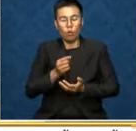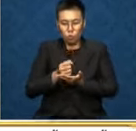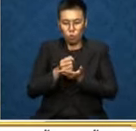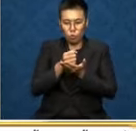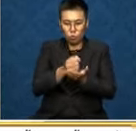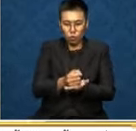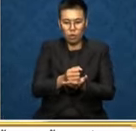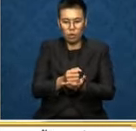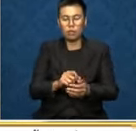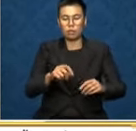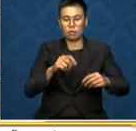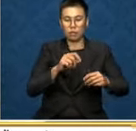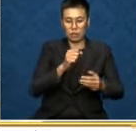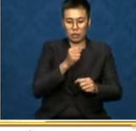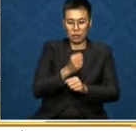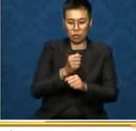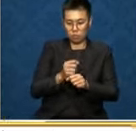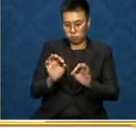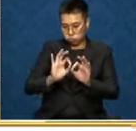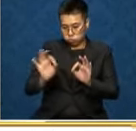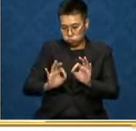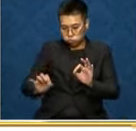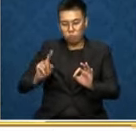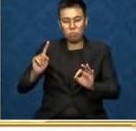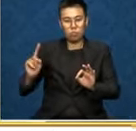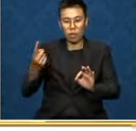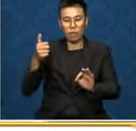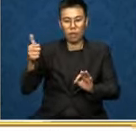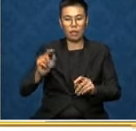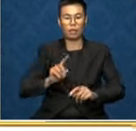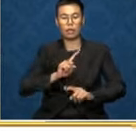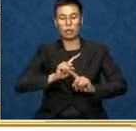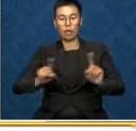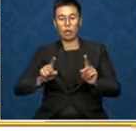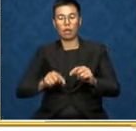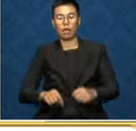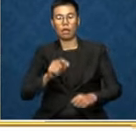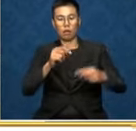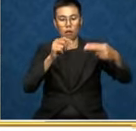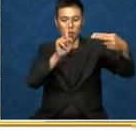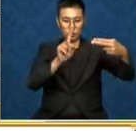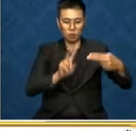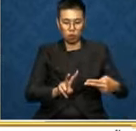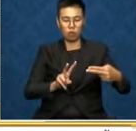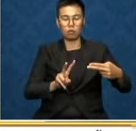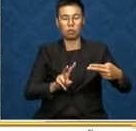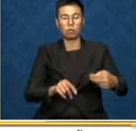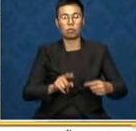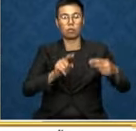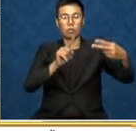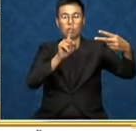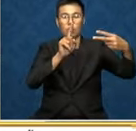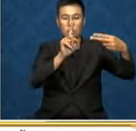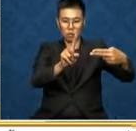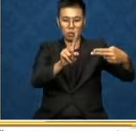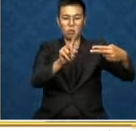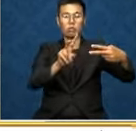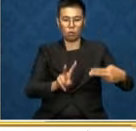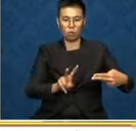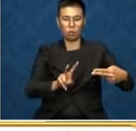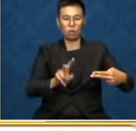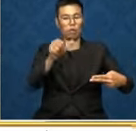สำเร็จได้มากยิ่งขึ้นท่านประธานที่เคารพคะการแก้ไขรัฐธรรมนูญโดยยกเว้นหมวด 1และหมวด 2ก็ไม่